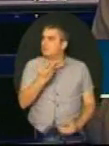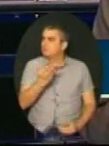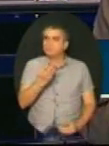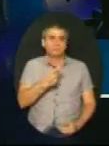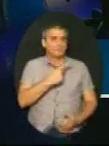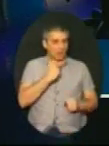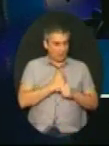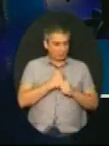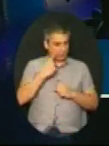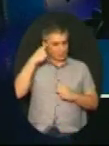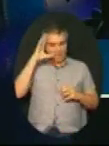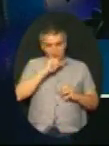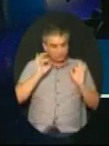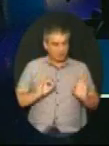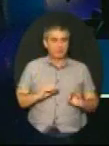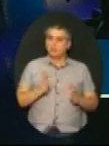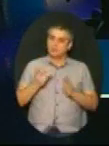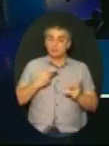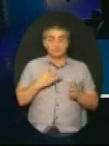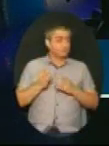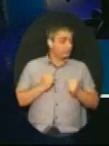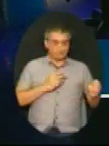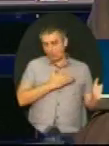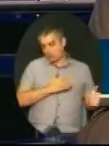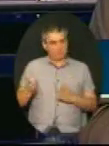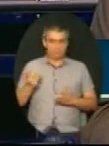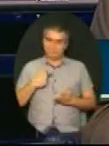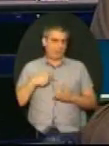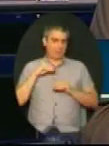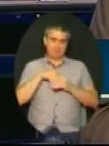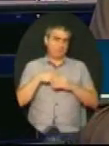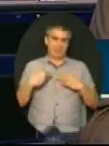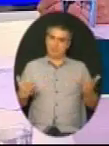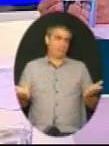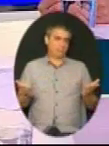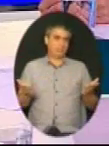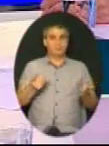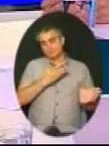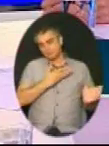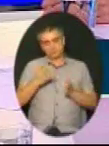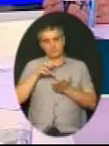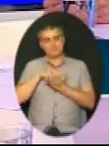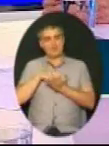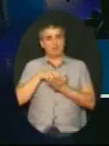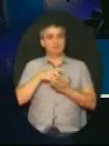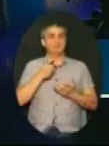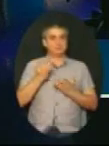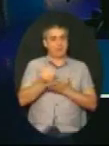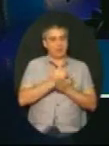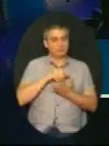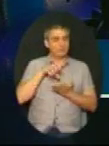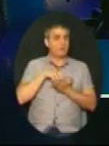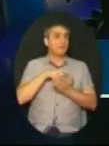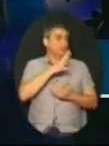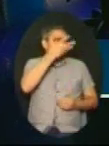היא תזוזו מהלא, תזוזו מהשמאל, כי משם לא יבואו הקולות שלכם הנוספים, תלכו למרכז, לקושש משם.